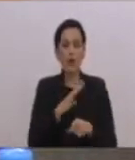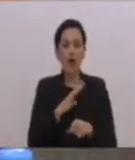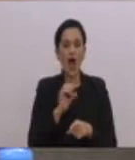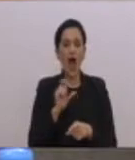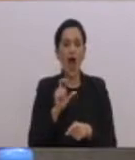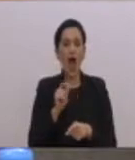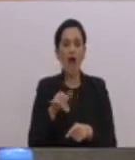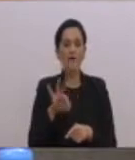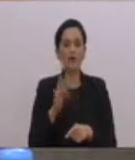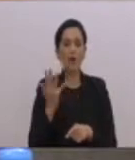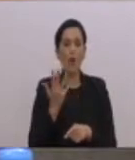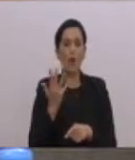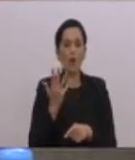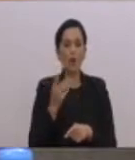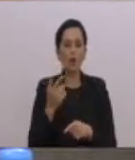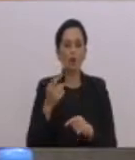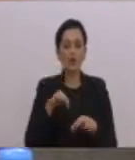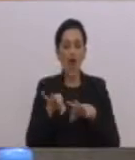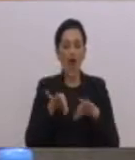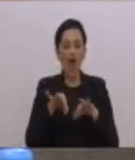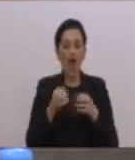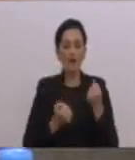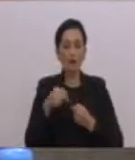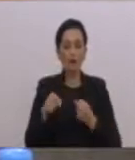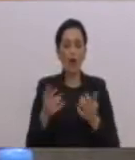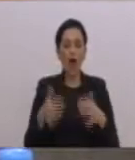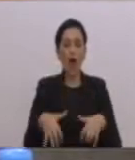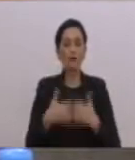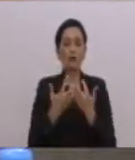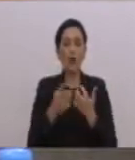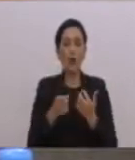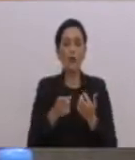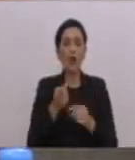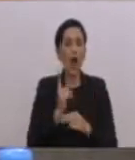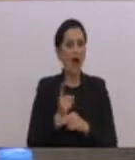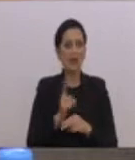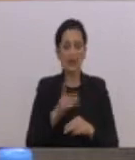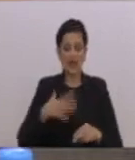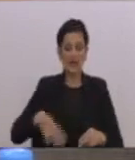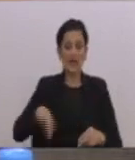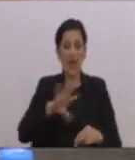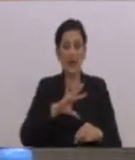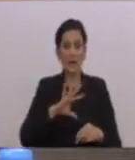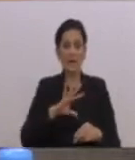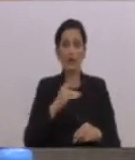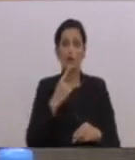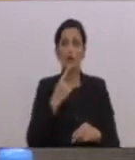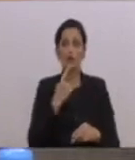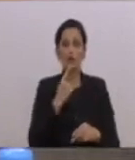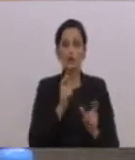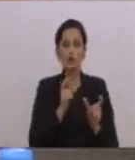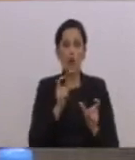5-ის ტიპის რეგულაციებზე ავტომობილებისთვის, რომელიც ავტომატურად აკრძალავდა ქვეყანაში გარკვეული წლოვანების